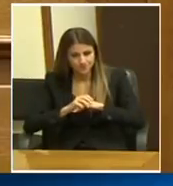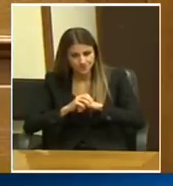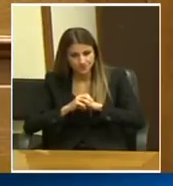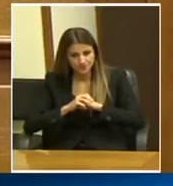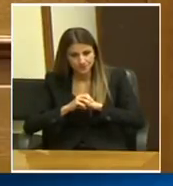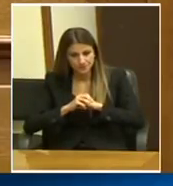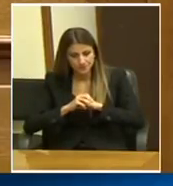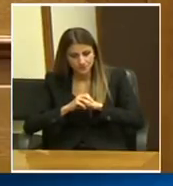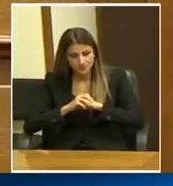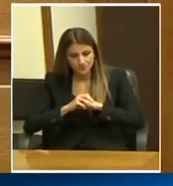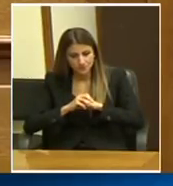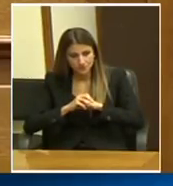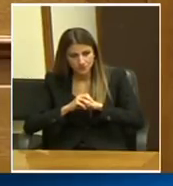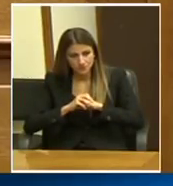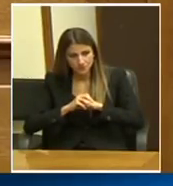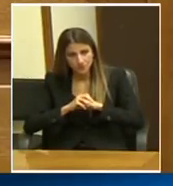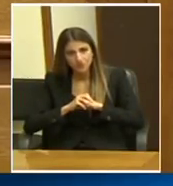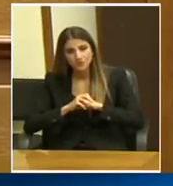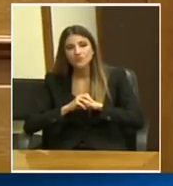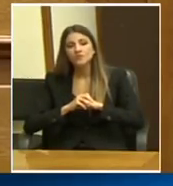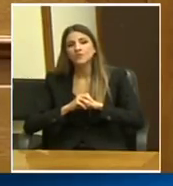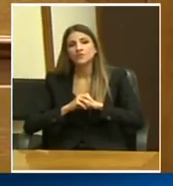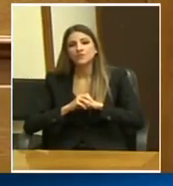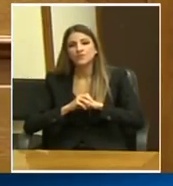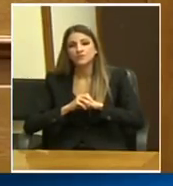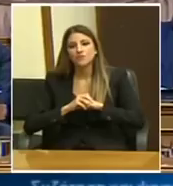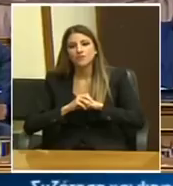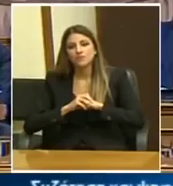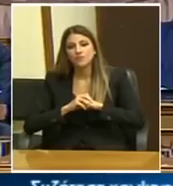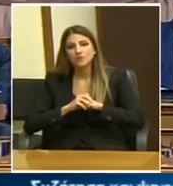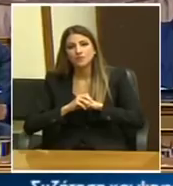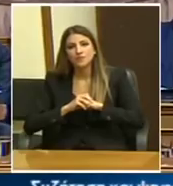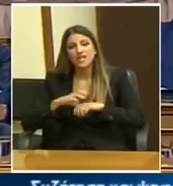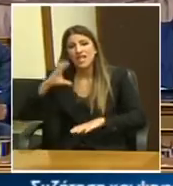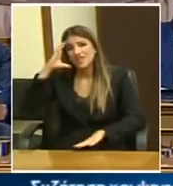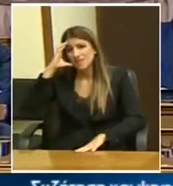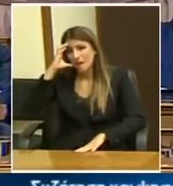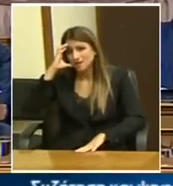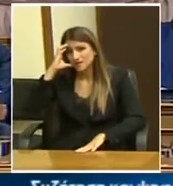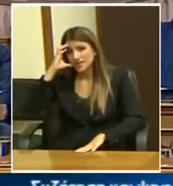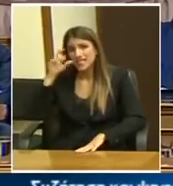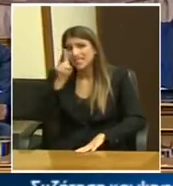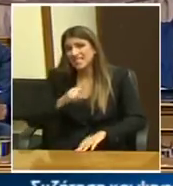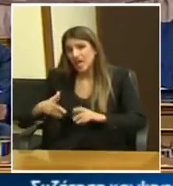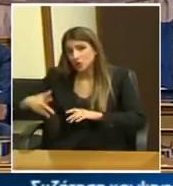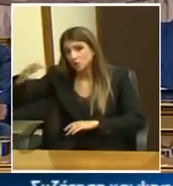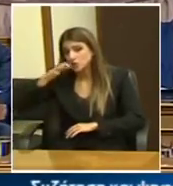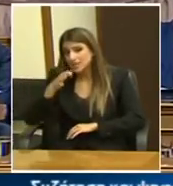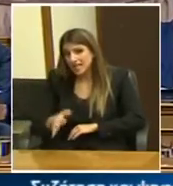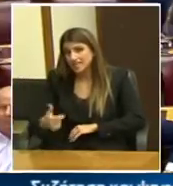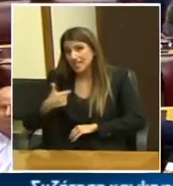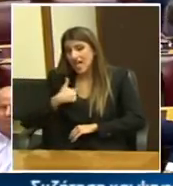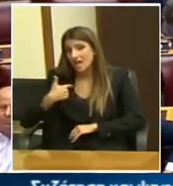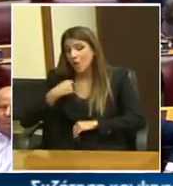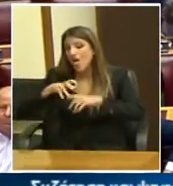Είναι ακριβώς οι ίδιες. Ακριβώς. Θυμάστε που ο κύριος Μητσοτάκης έλεγε «Δεν θα διχάσω τους Έλληνες